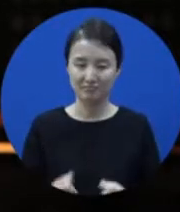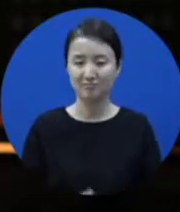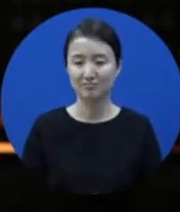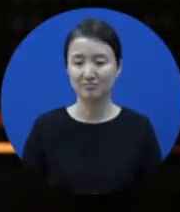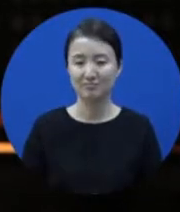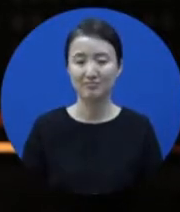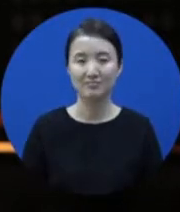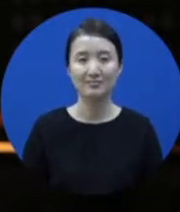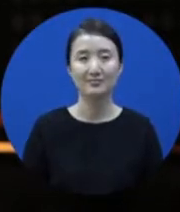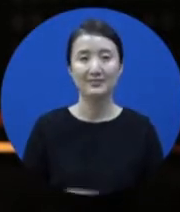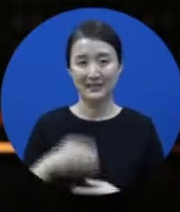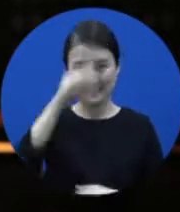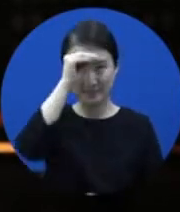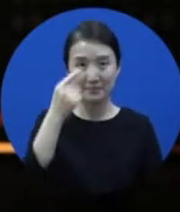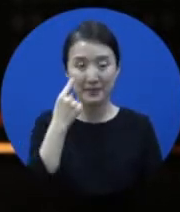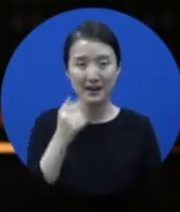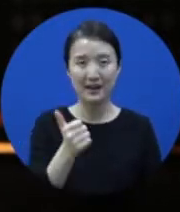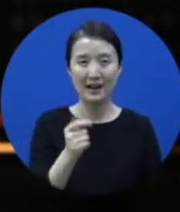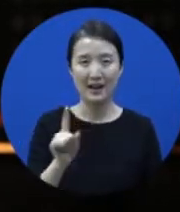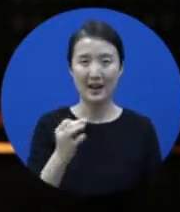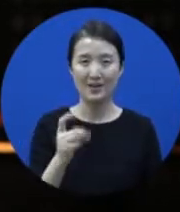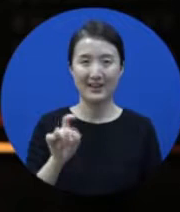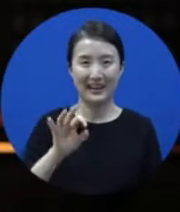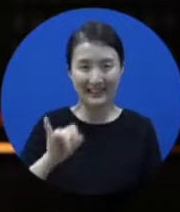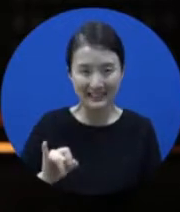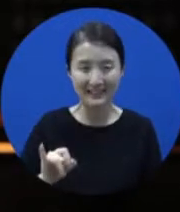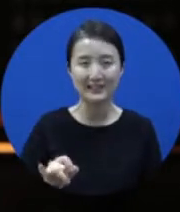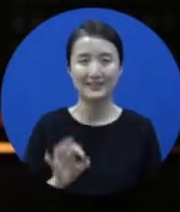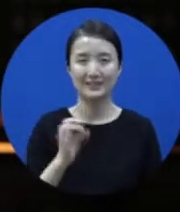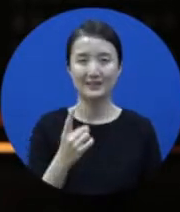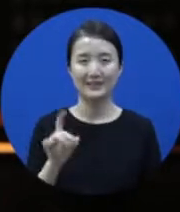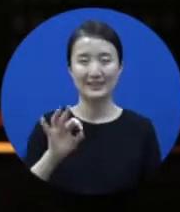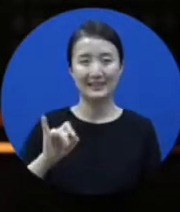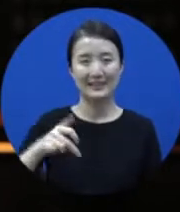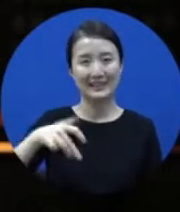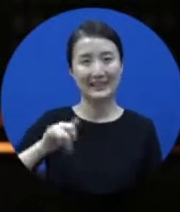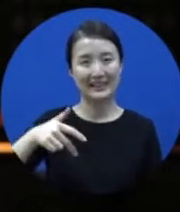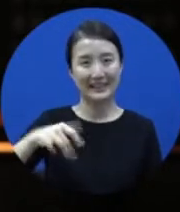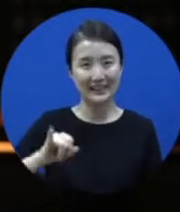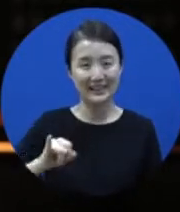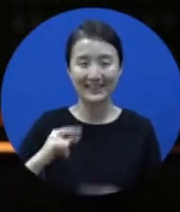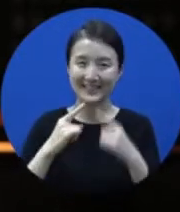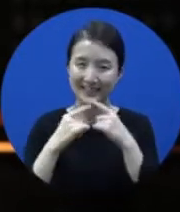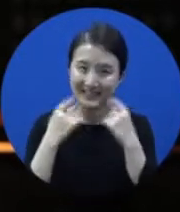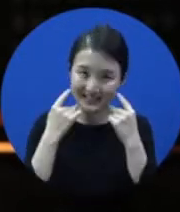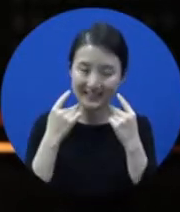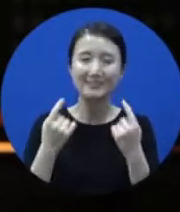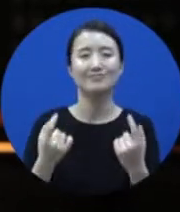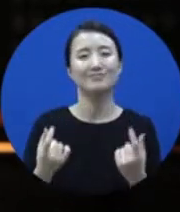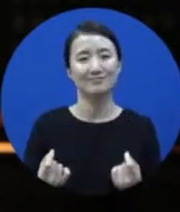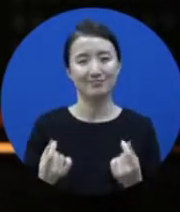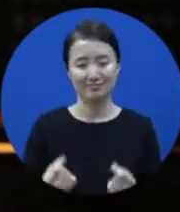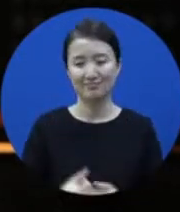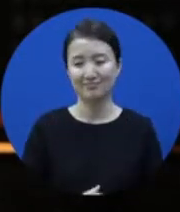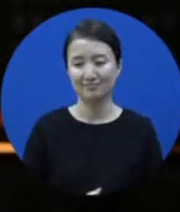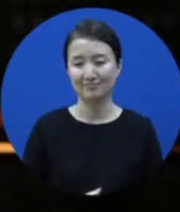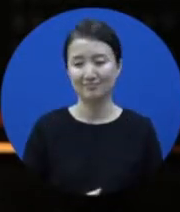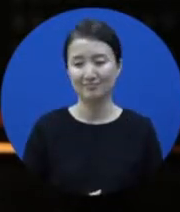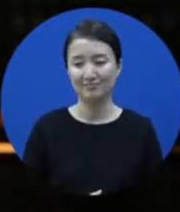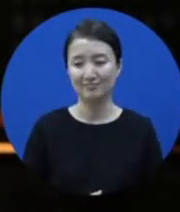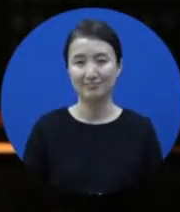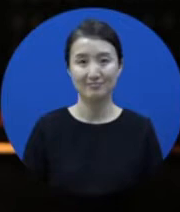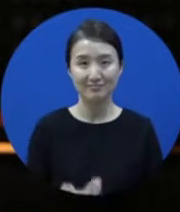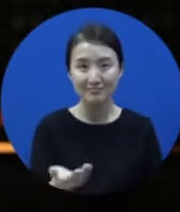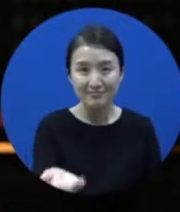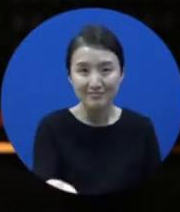하와이. 와이키키. 와이키키. 네, 지금 많이 웃고 계신데요. 저기 한 분이 안 웃고 계세요. 위에 차이가